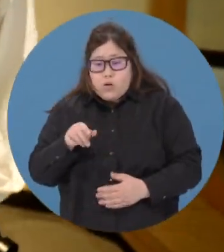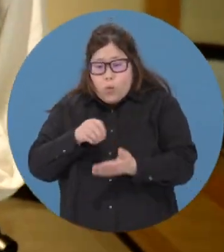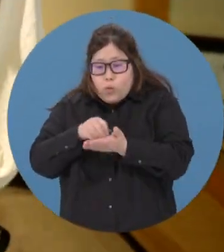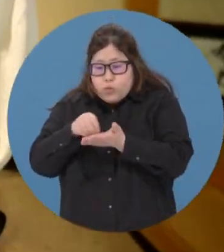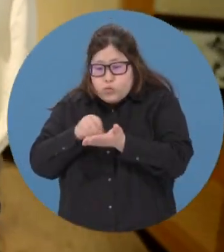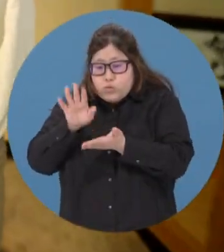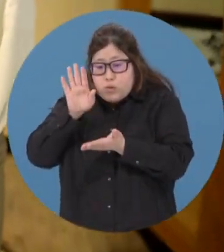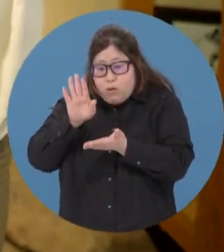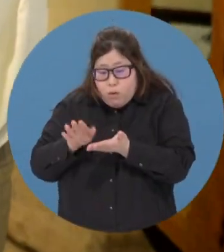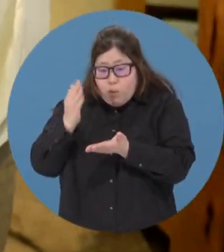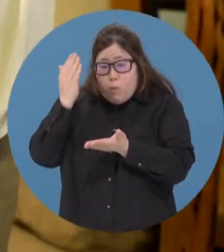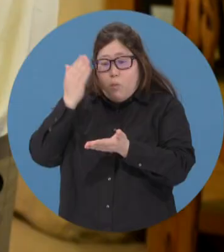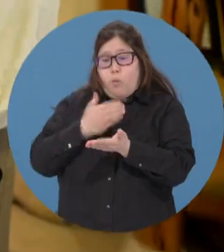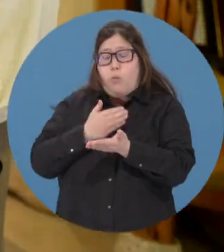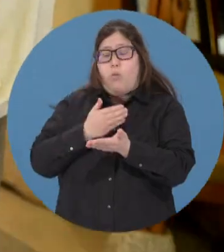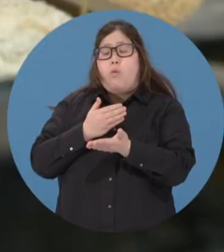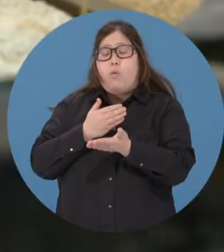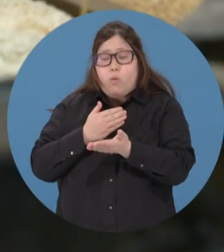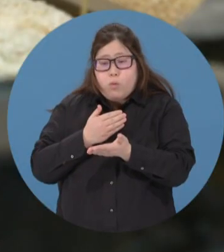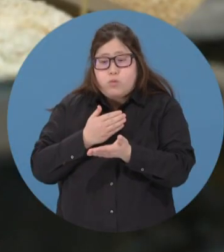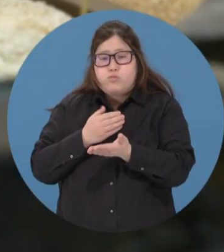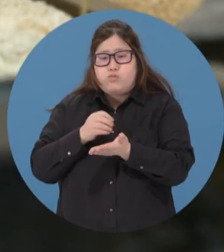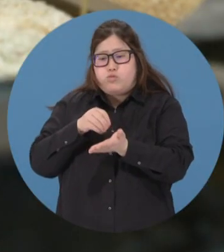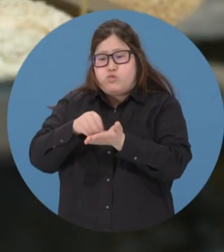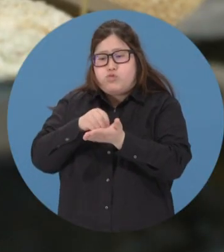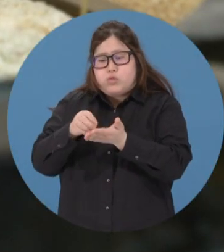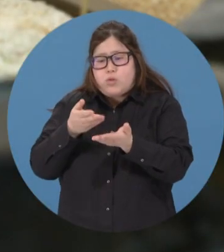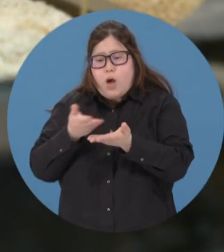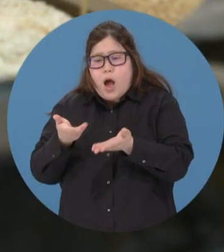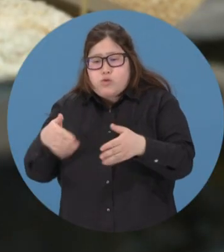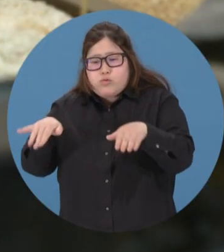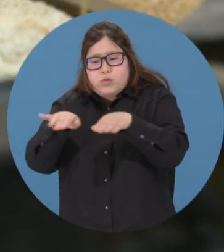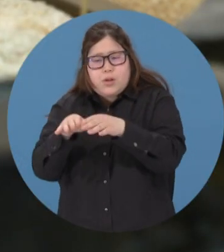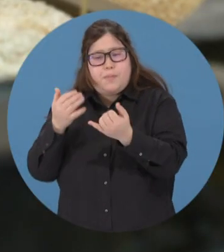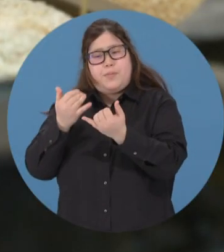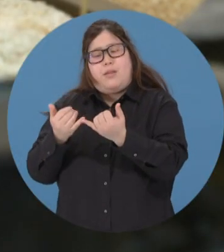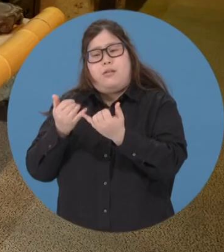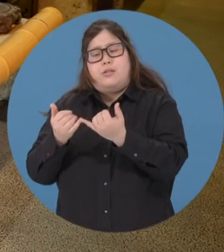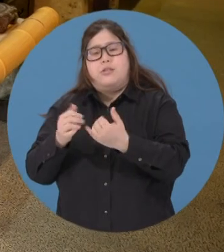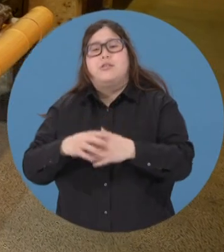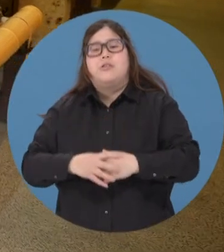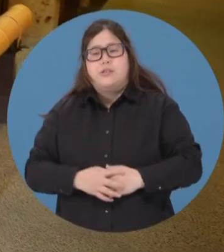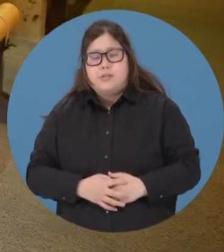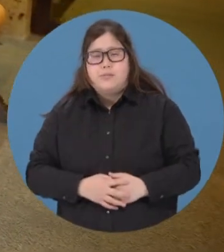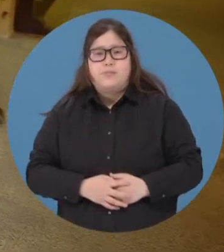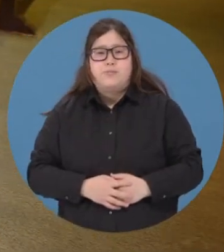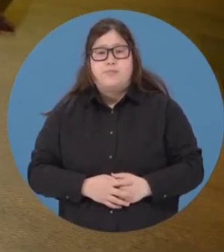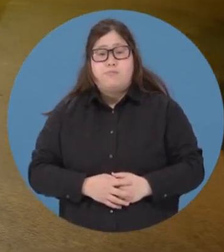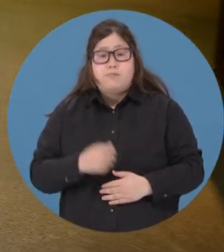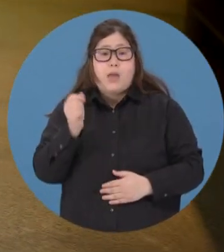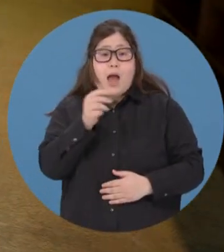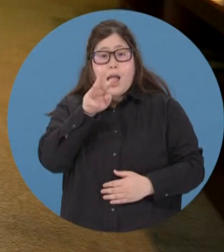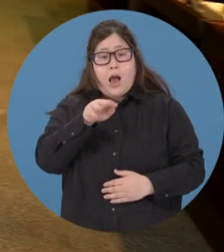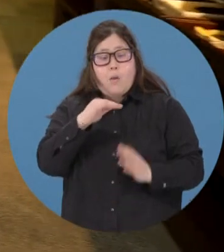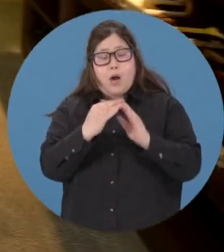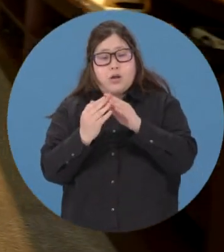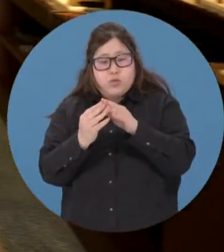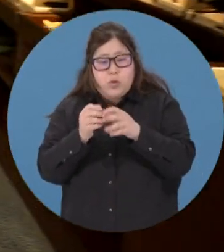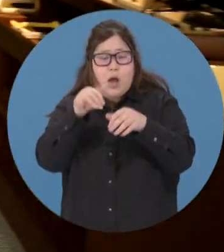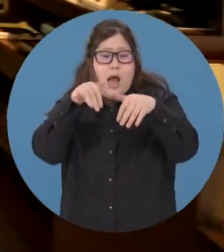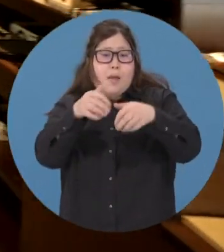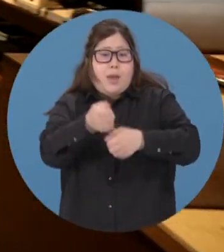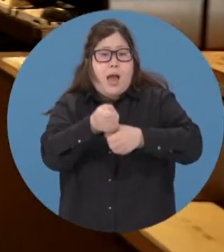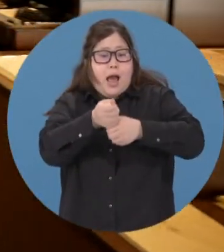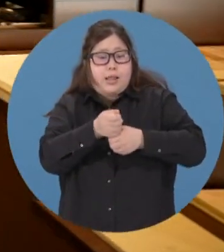すずりがありますね。すずりの博物館だ。 早川町雨畑地区